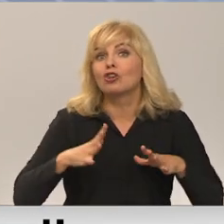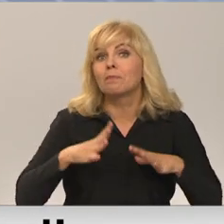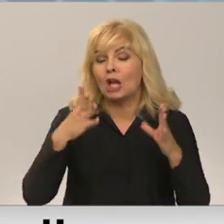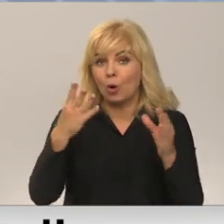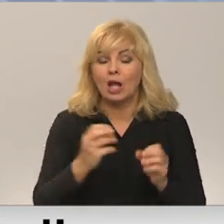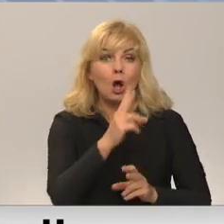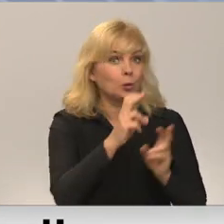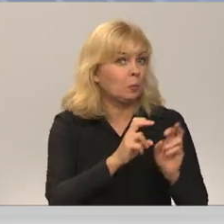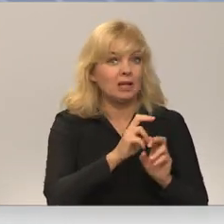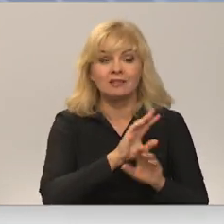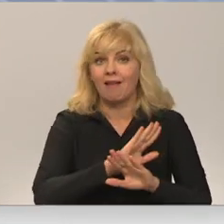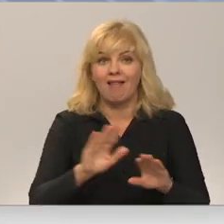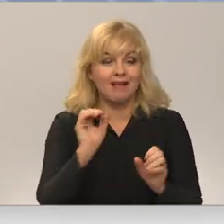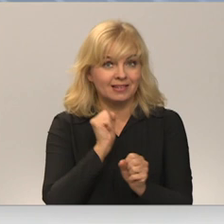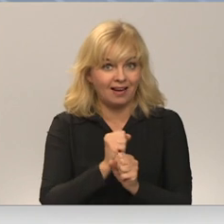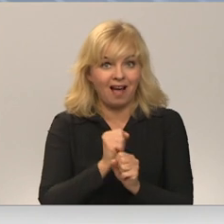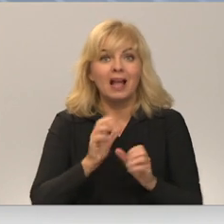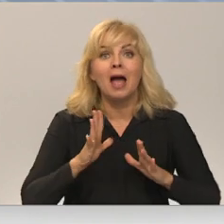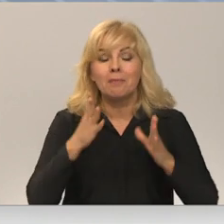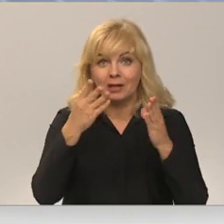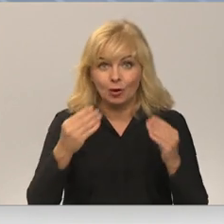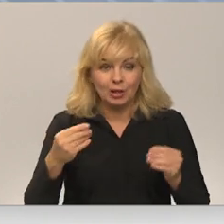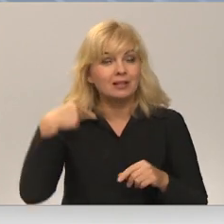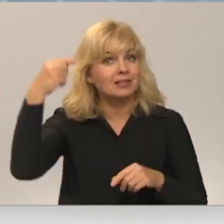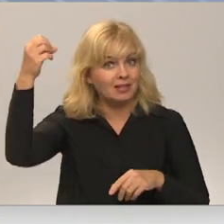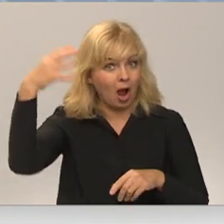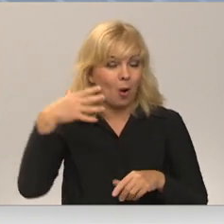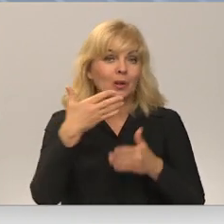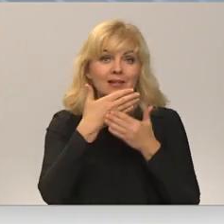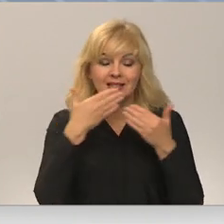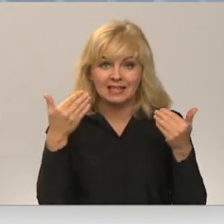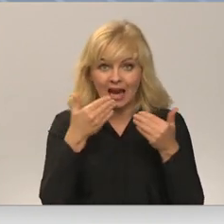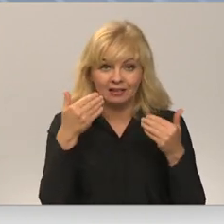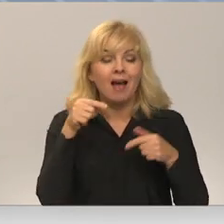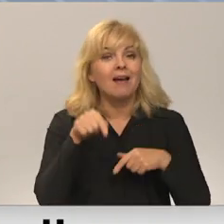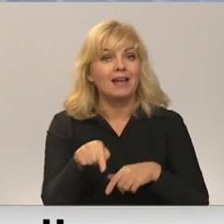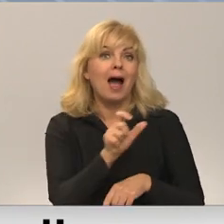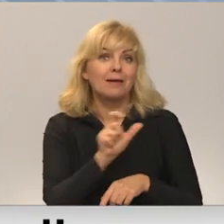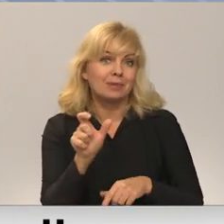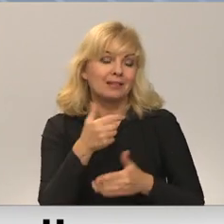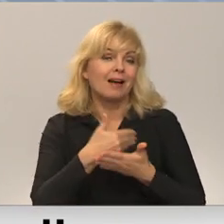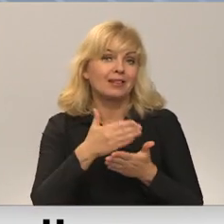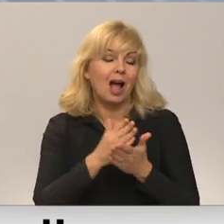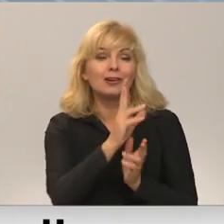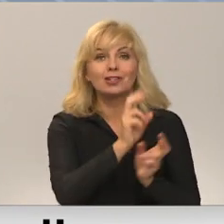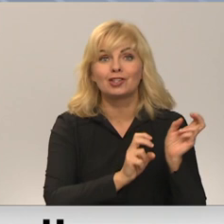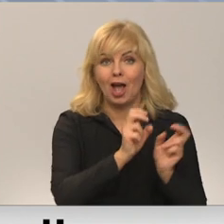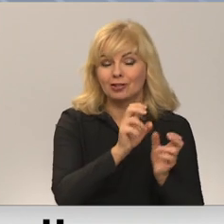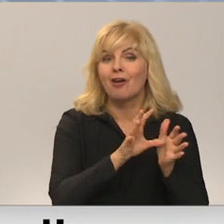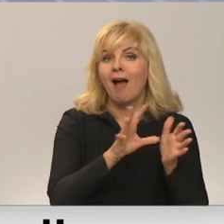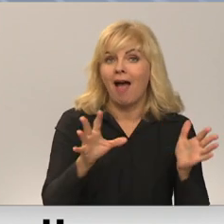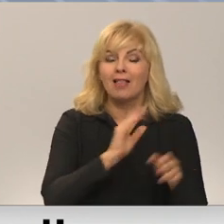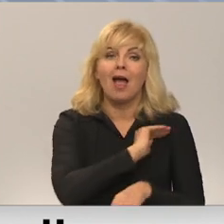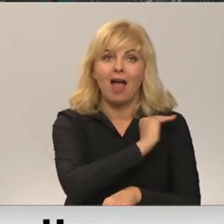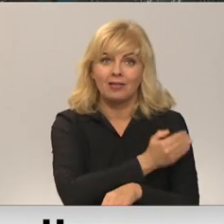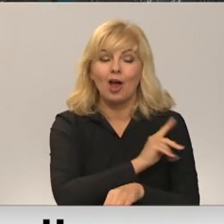brīvdienās rūpnīca nestrādā, bet brīvdienās arī saule spīd. Attiecīgi tajā brīdī lielākā daļa saražotās elektroenerģijas